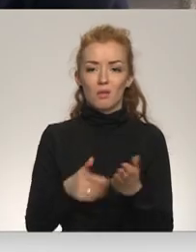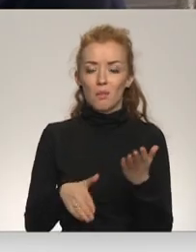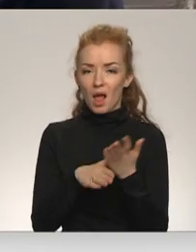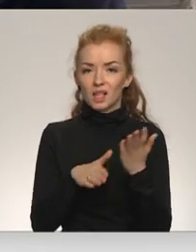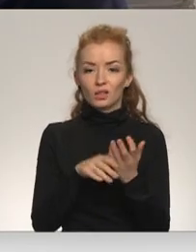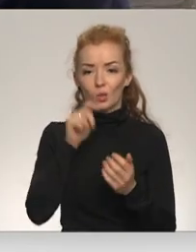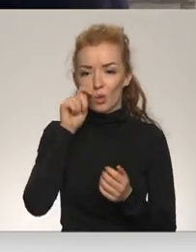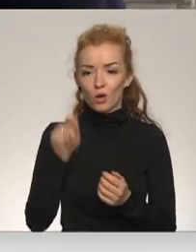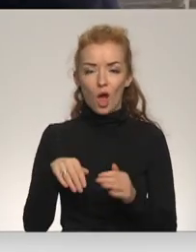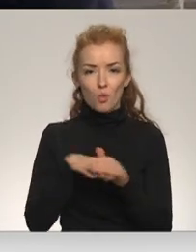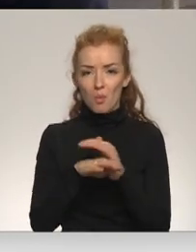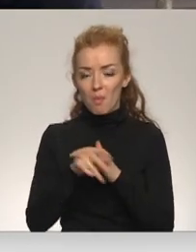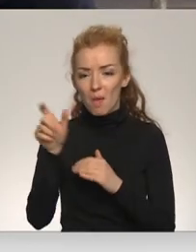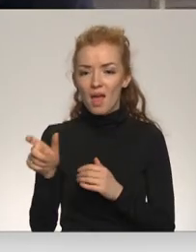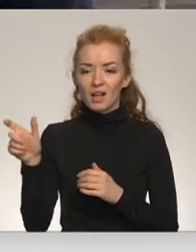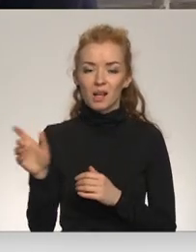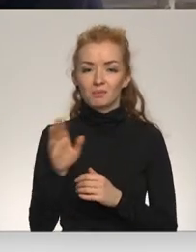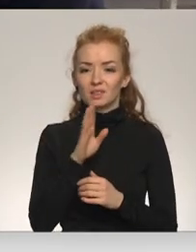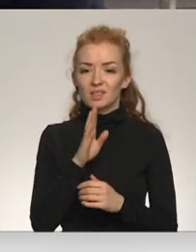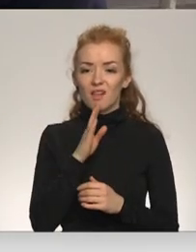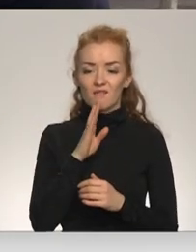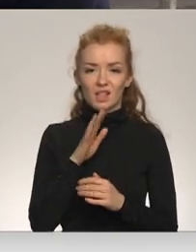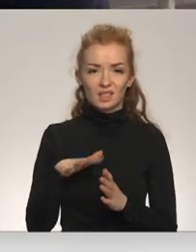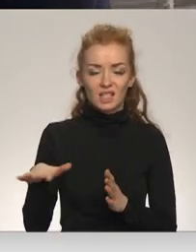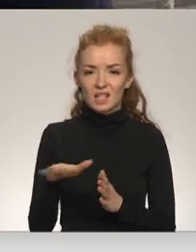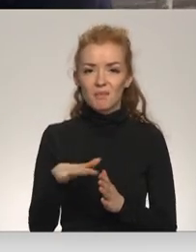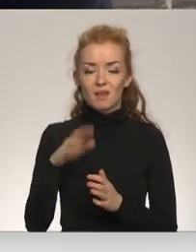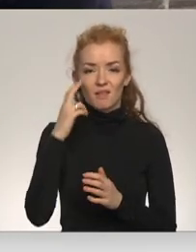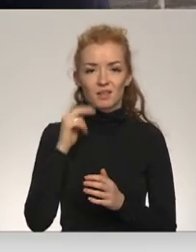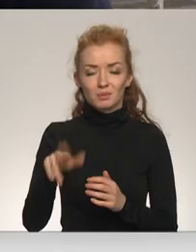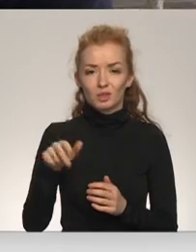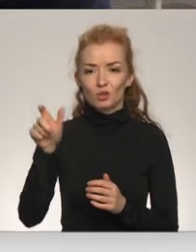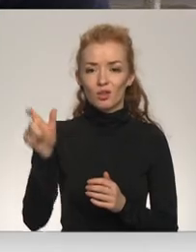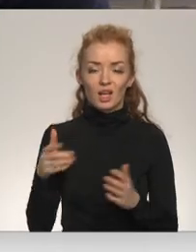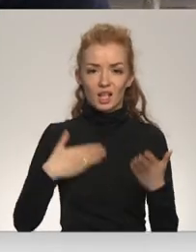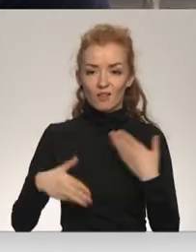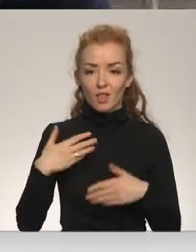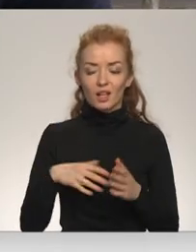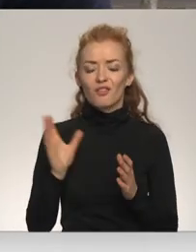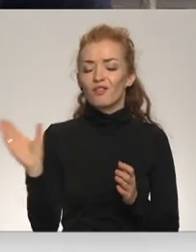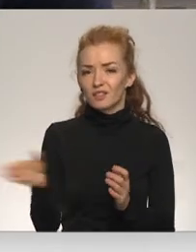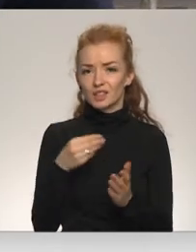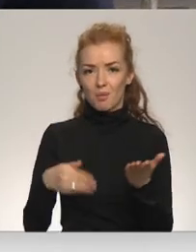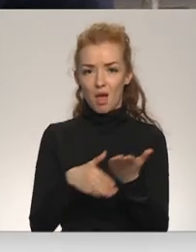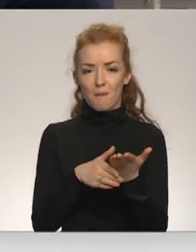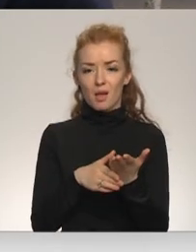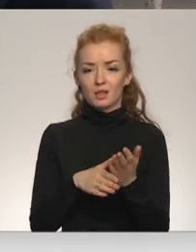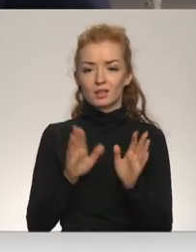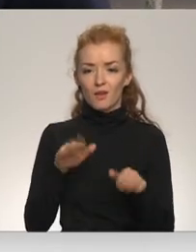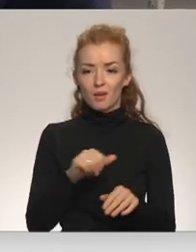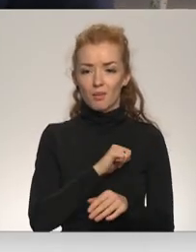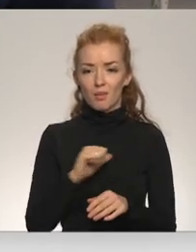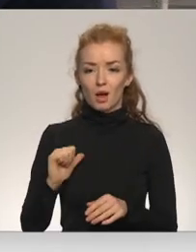ukraiņu bēgļiem, kas ir sievietes ģimenēm, veci cilvēki, pensionāri, invalīdi, visiem pēc kārtas. Varam